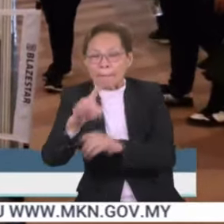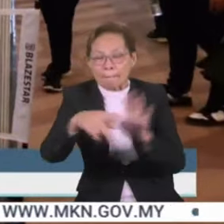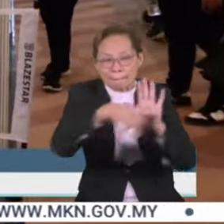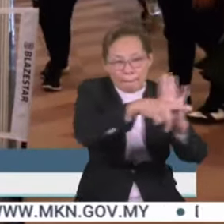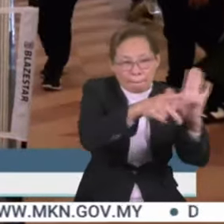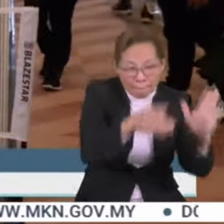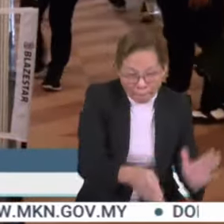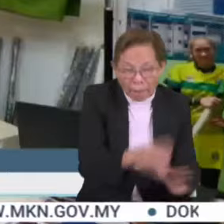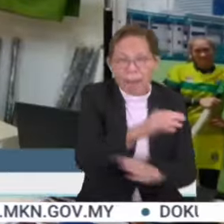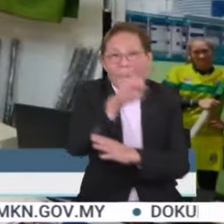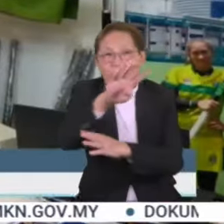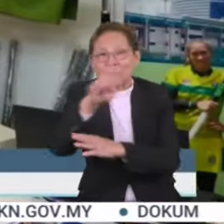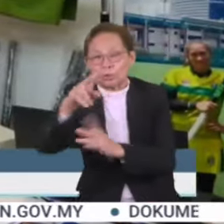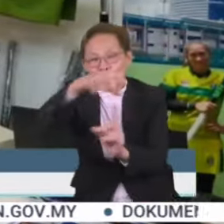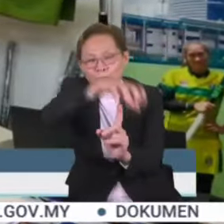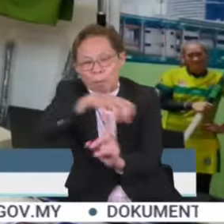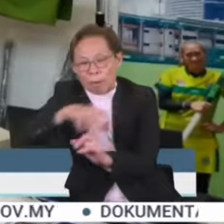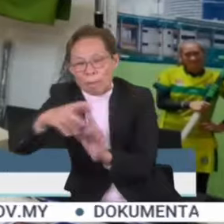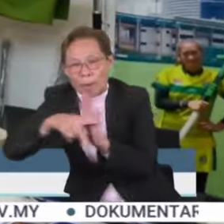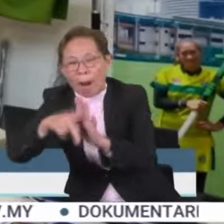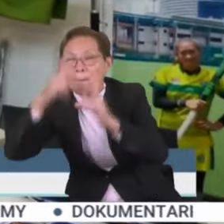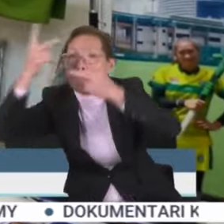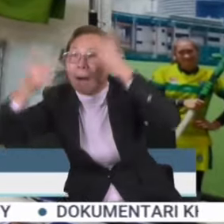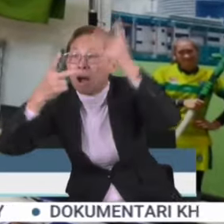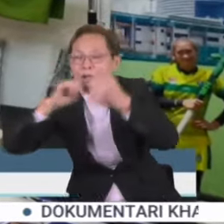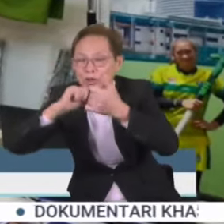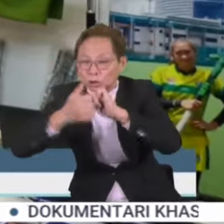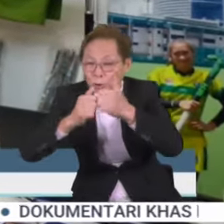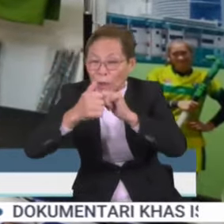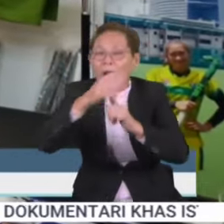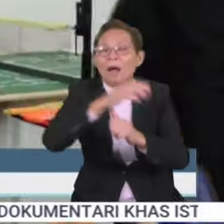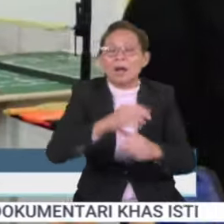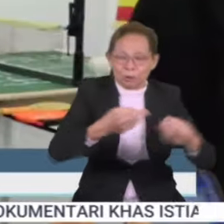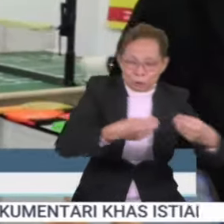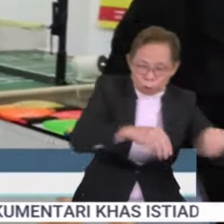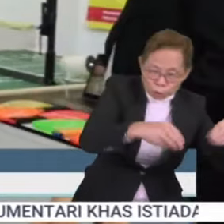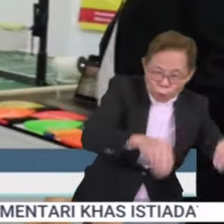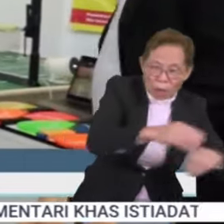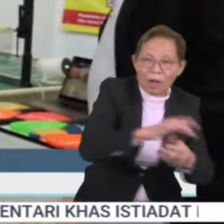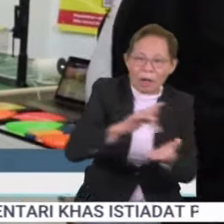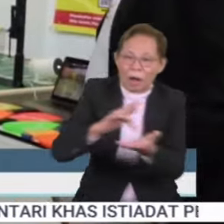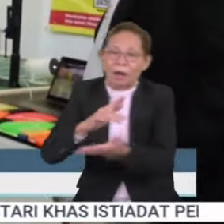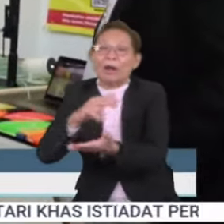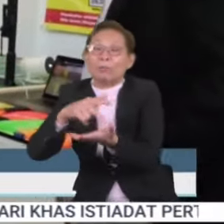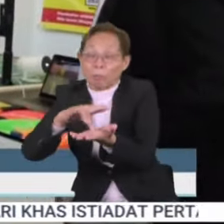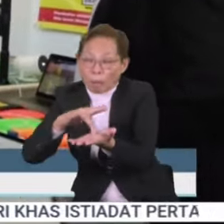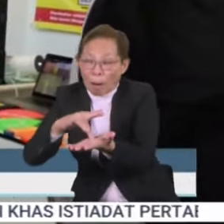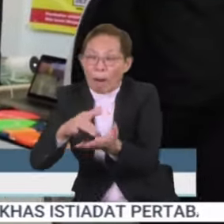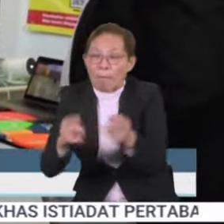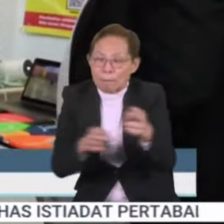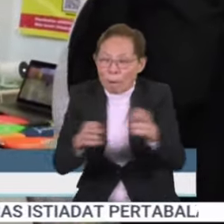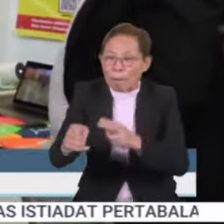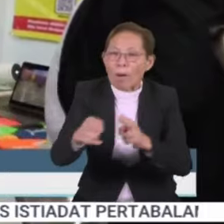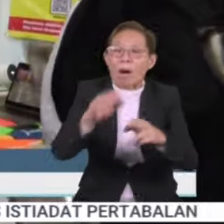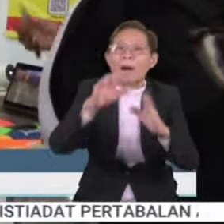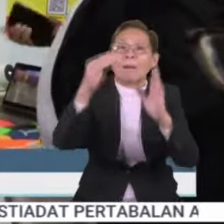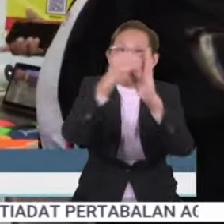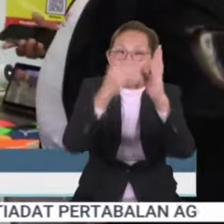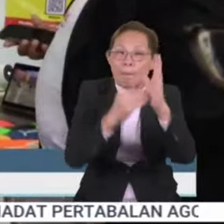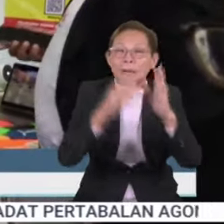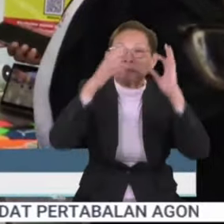pamer dengan 42 gerai pameran pelancongan sukan peruncitan engurusan acara dan